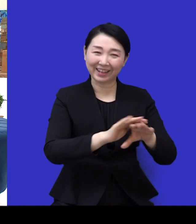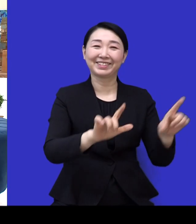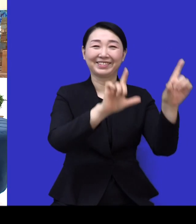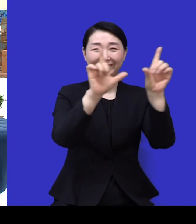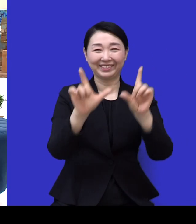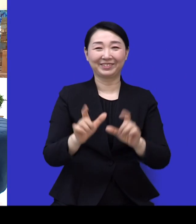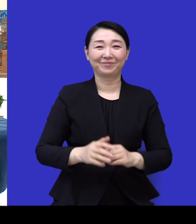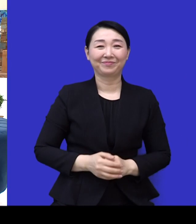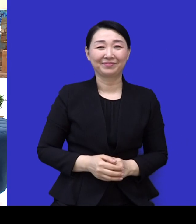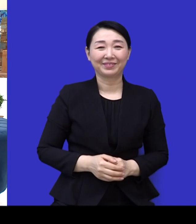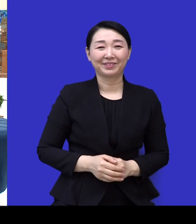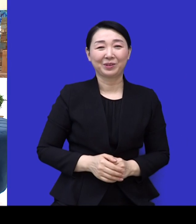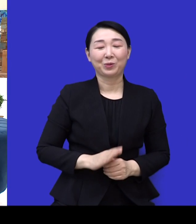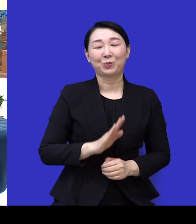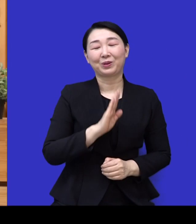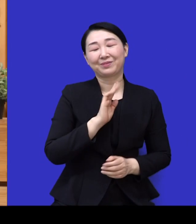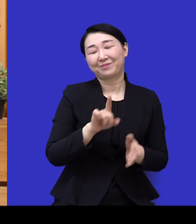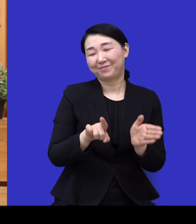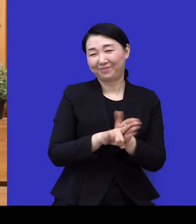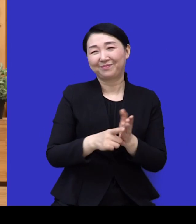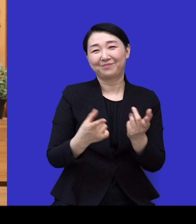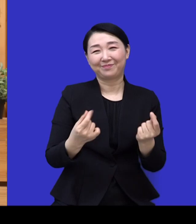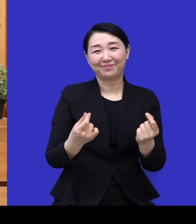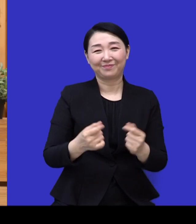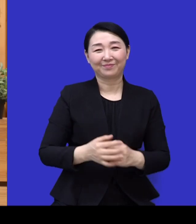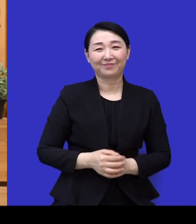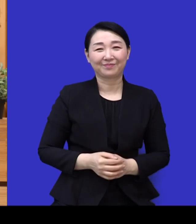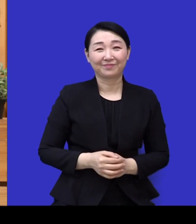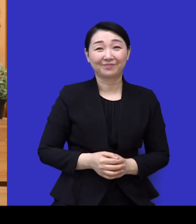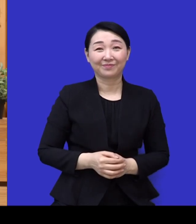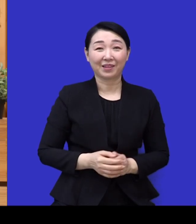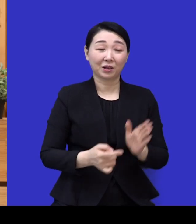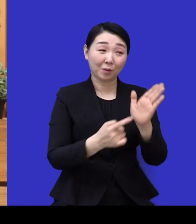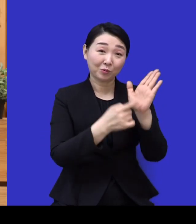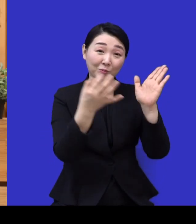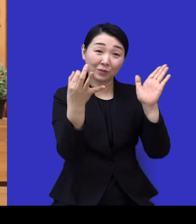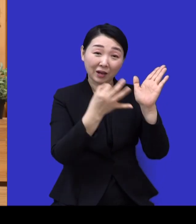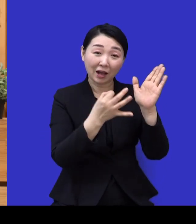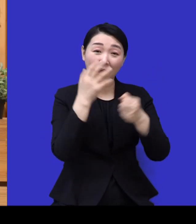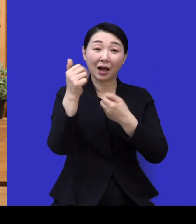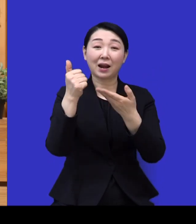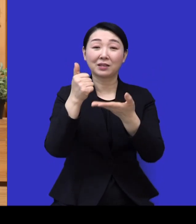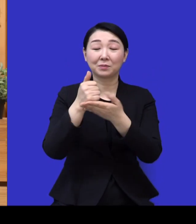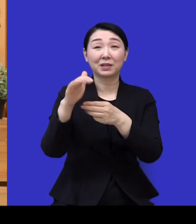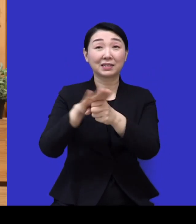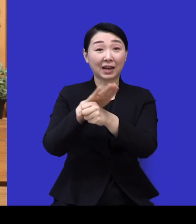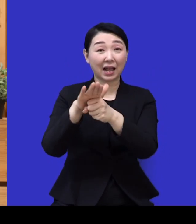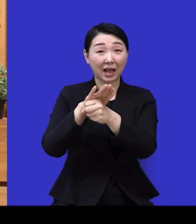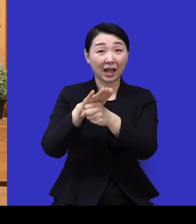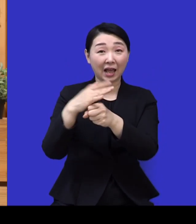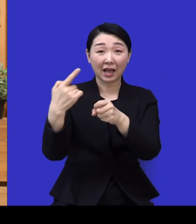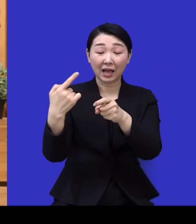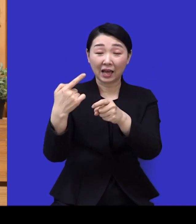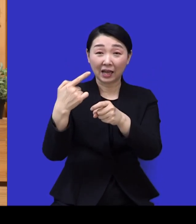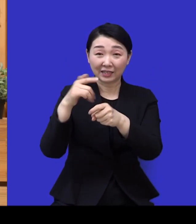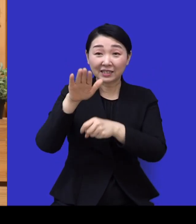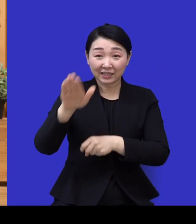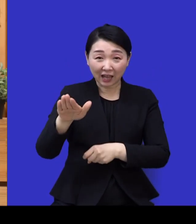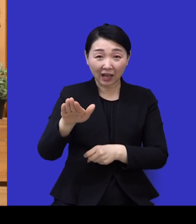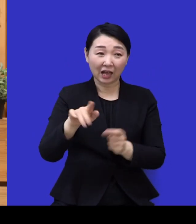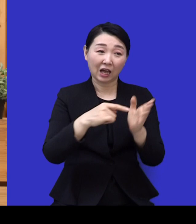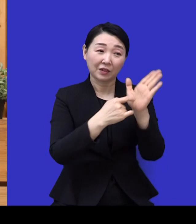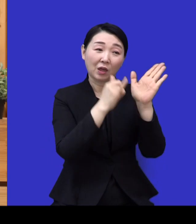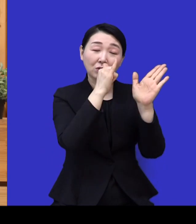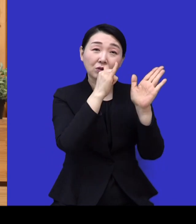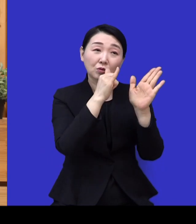지냈습니다. 이게 진정한 믿음이네요. 근데 아까 그 타임스퀘어 문구를 보니까 그냥 네. God is love라고 크게 써 있더라고요. 네네네. 그 문구는 그렇게